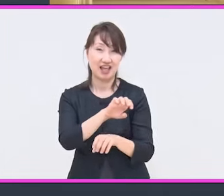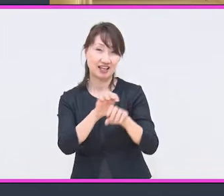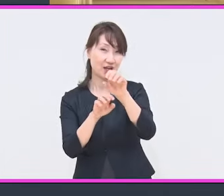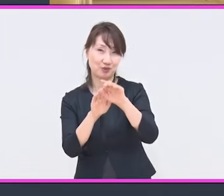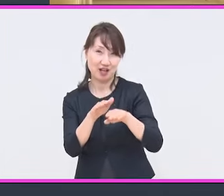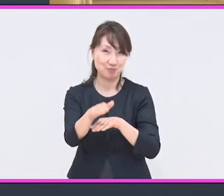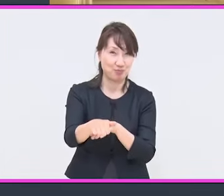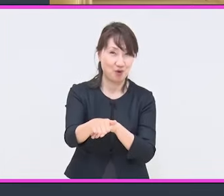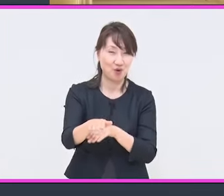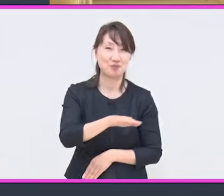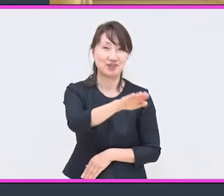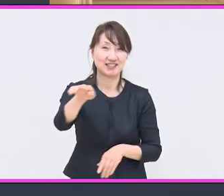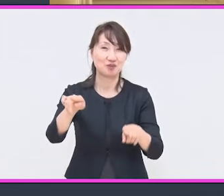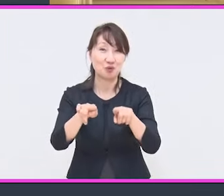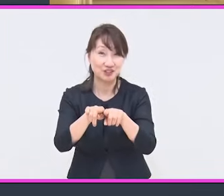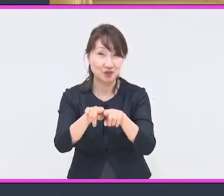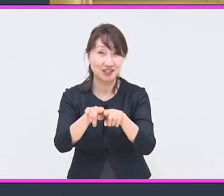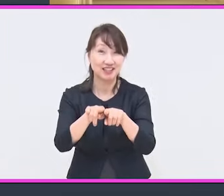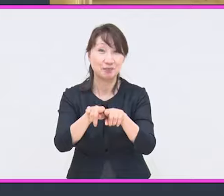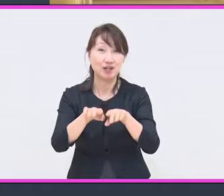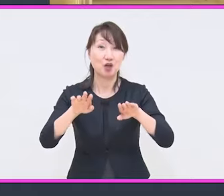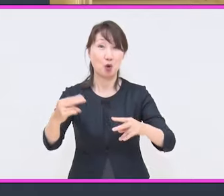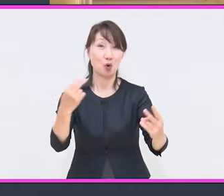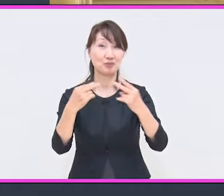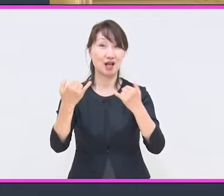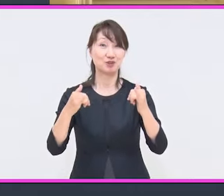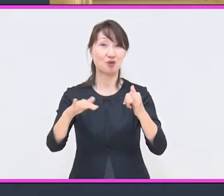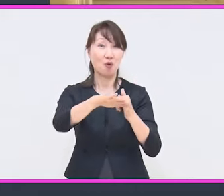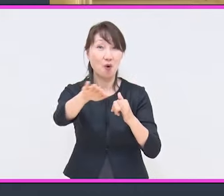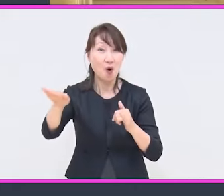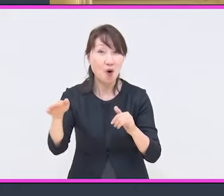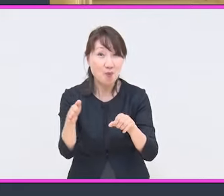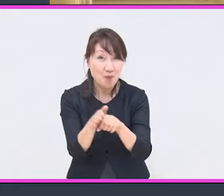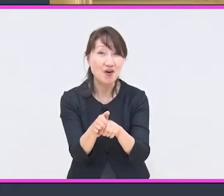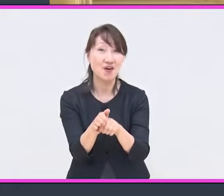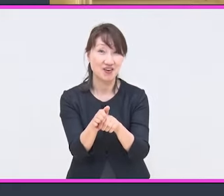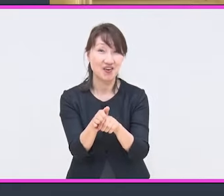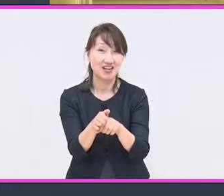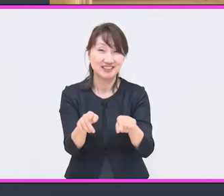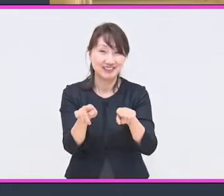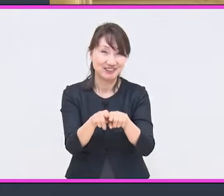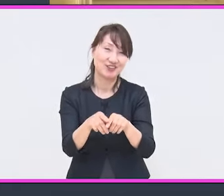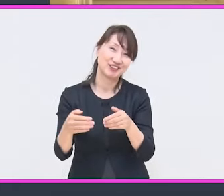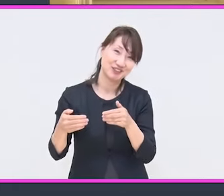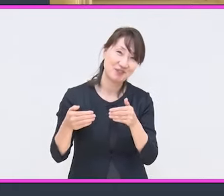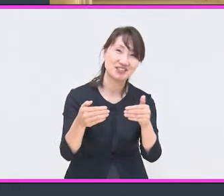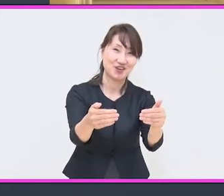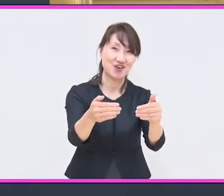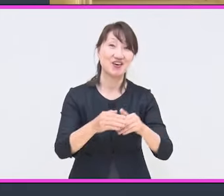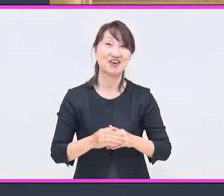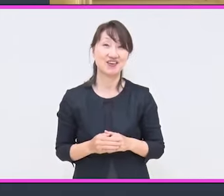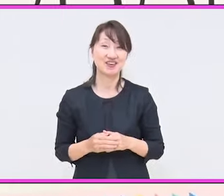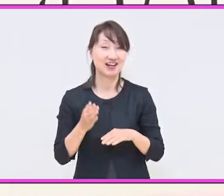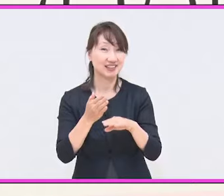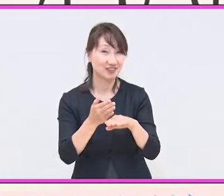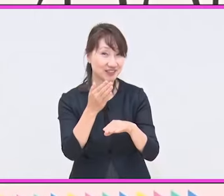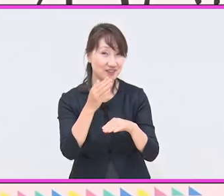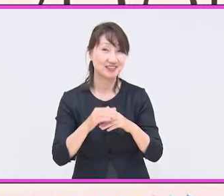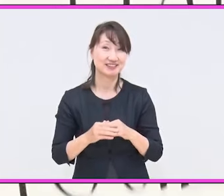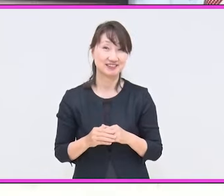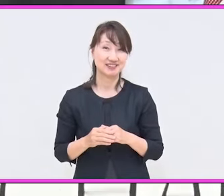さんと一緒に今日これを見ておられる方も一緒に踏み出しましょう。 ありがとうござい